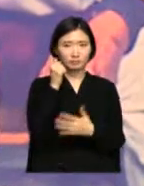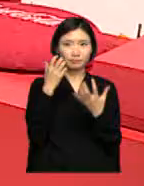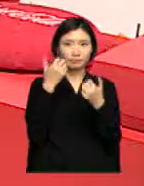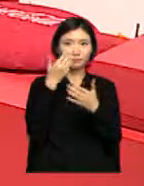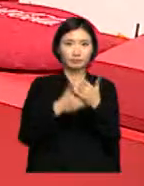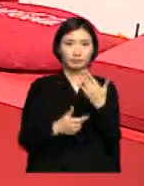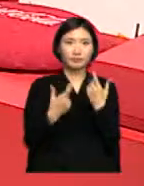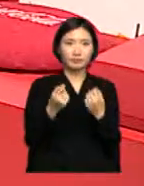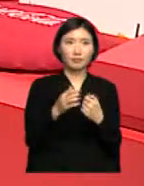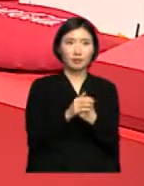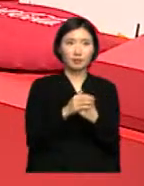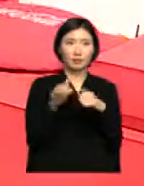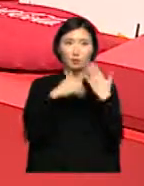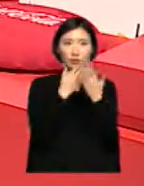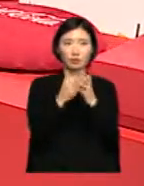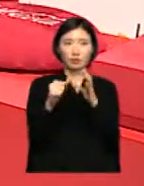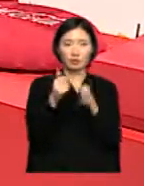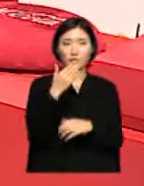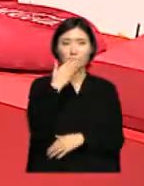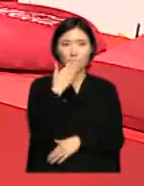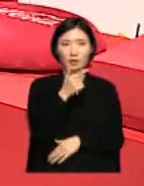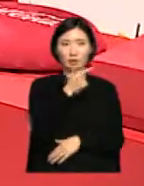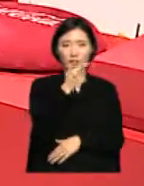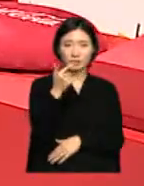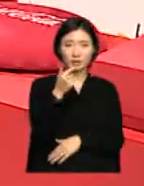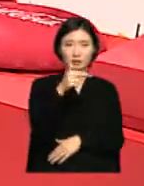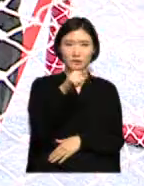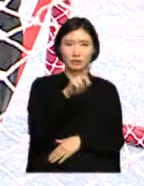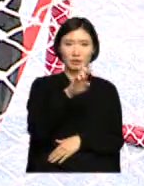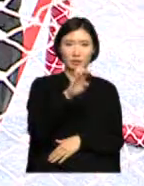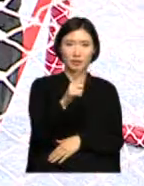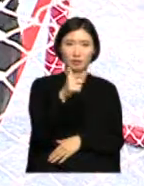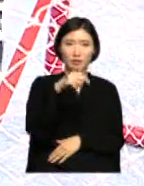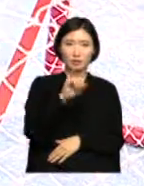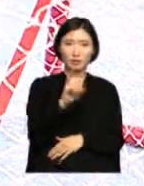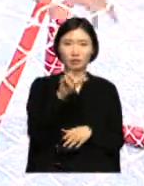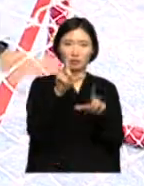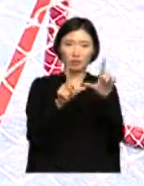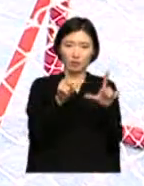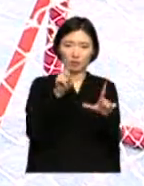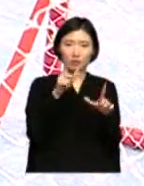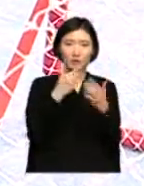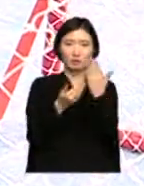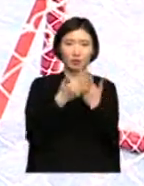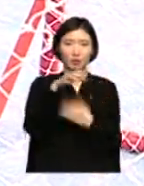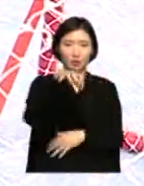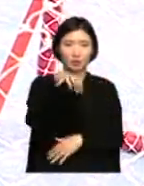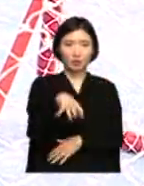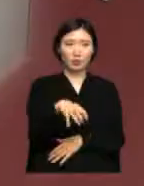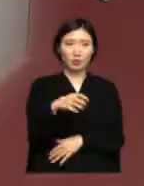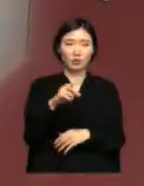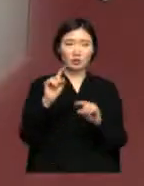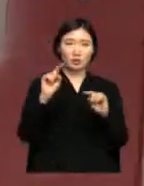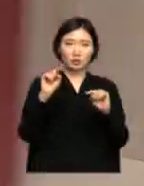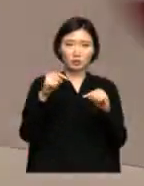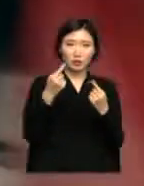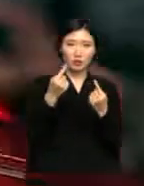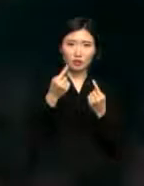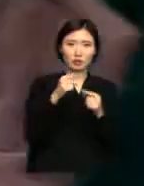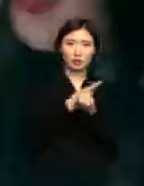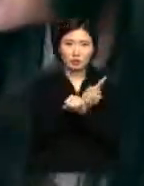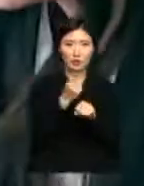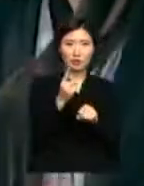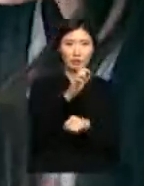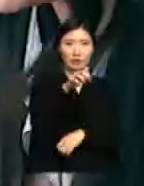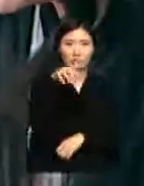같습니다. 누구나 이용할 수 있는 대형 자판기 모양의 동계 스포츠 체험 공간은 설날 당일을 제외하고